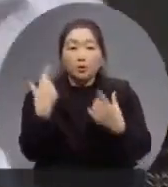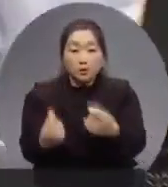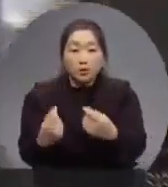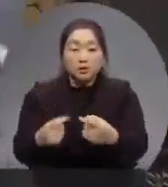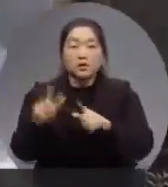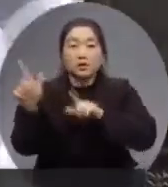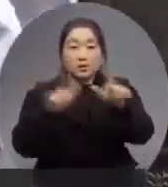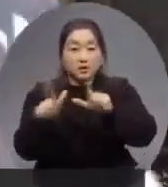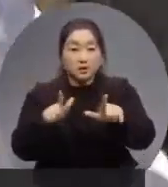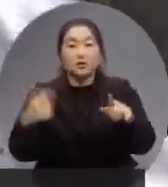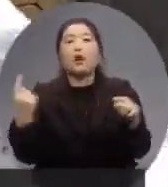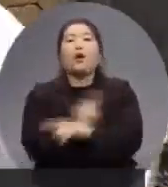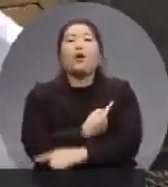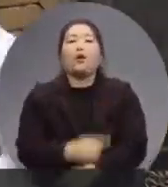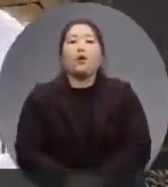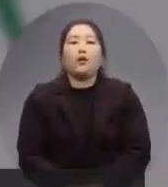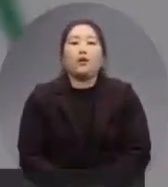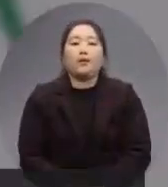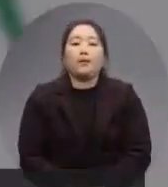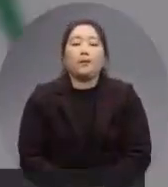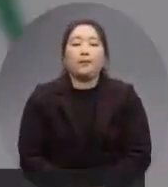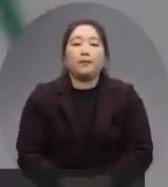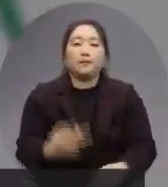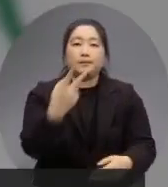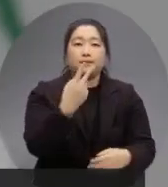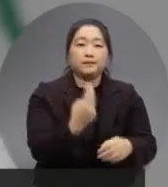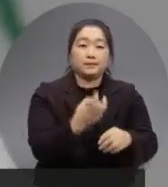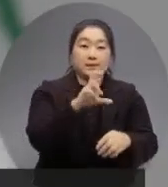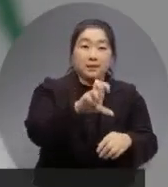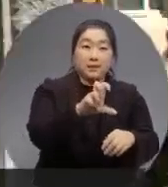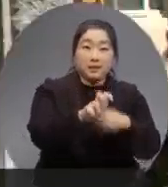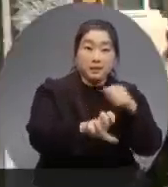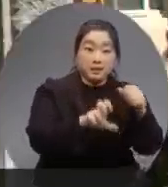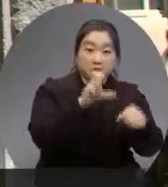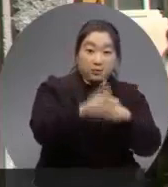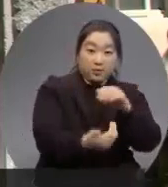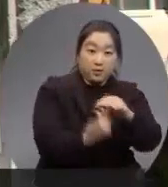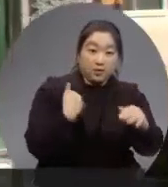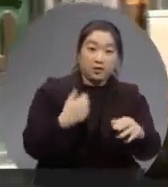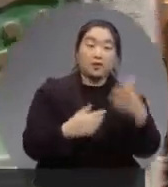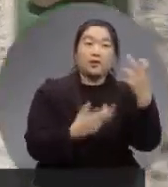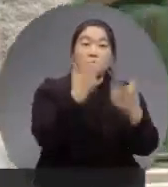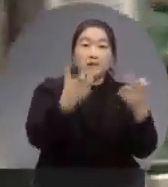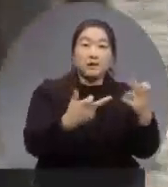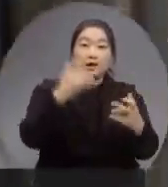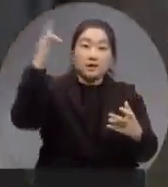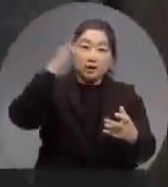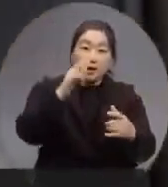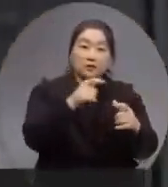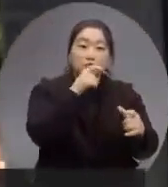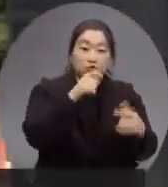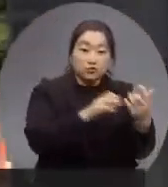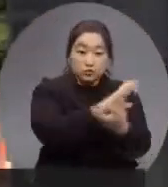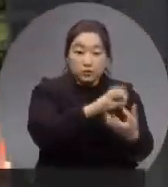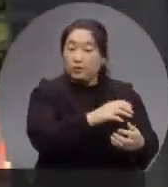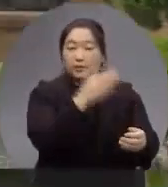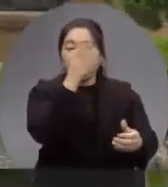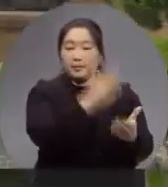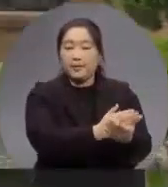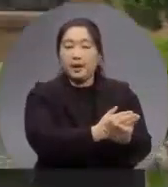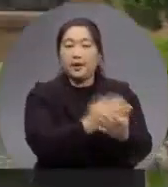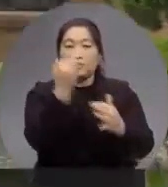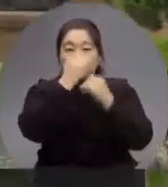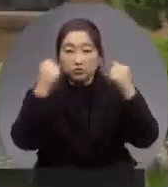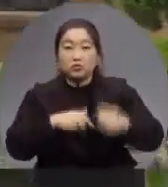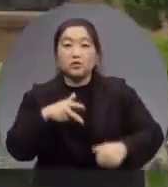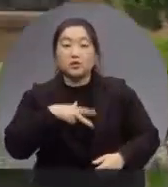상징 이미지도 바뀝니다. 25년 전에 만들어진 산과 태양, 물 조합에서 벗어나 새로운 충북의